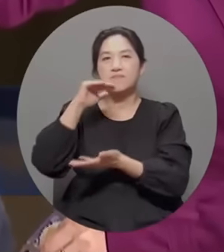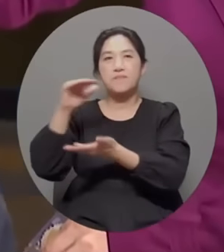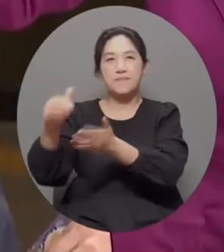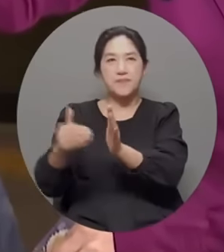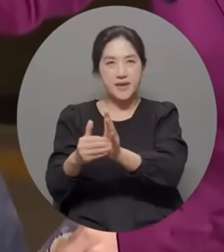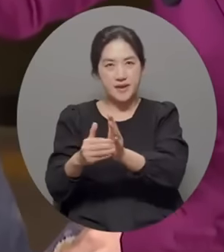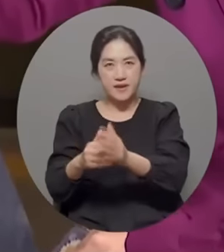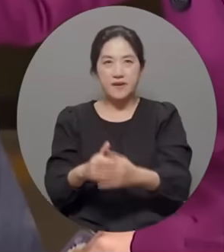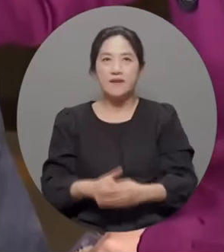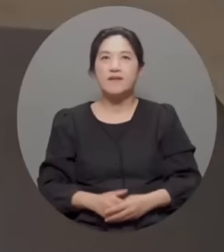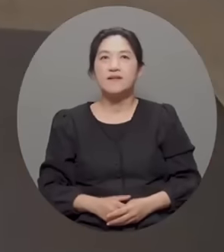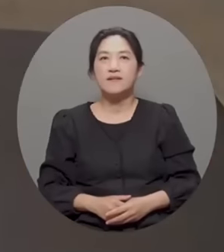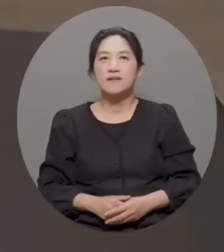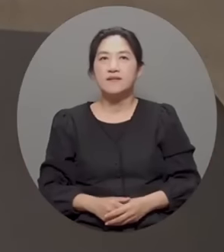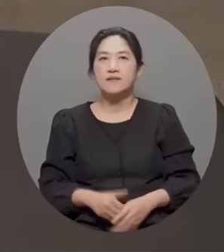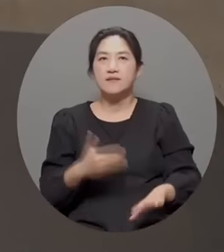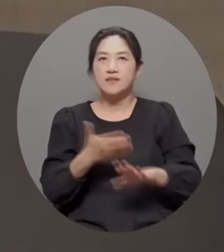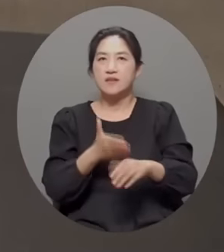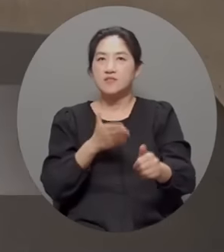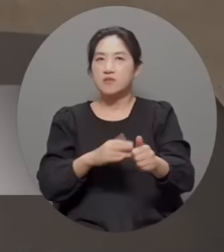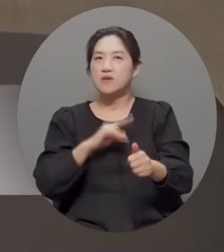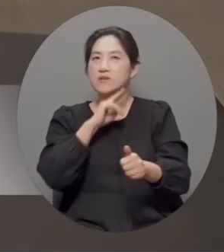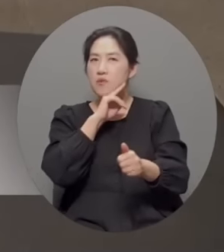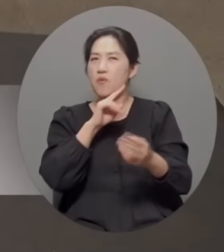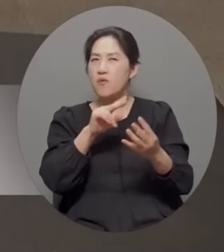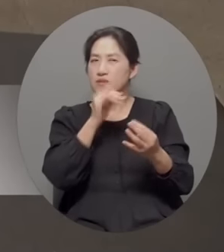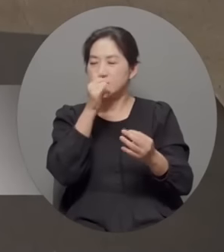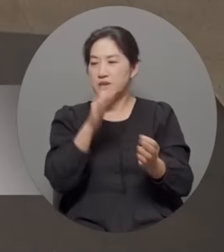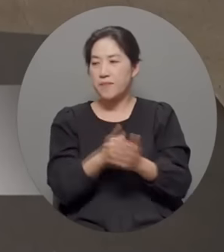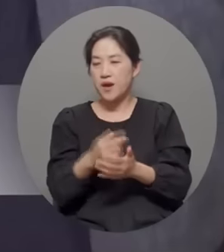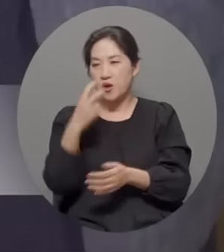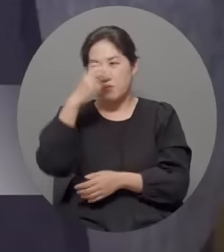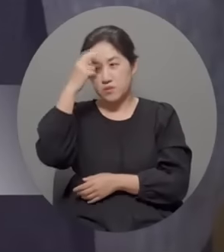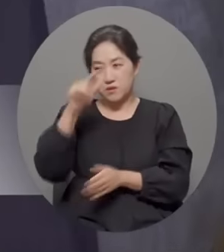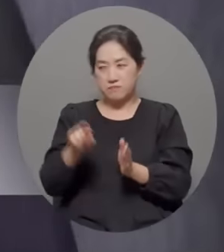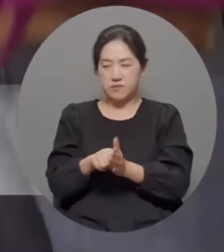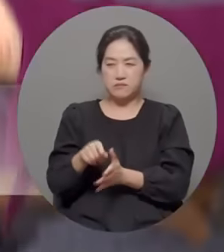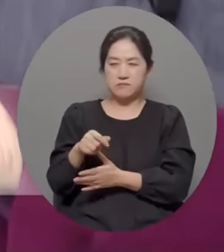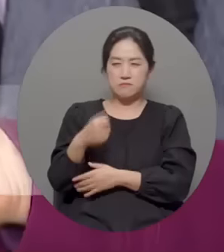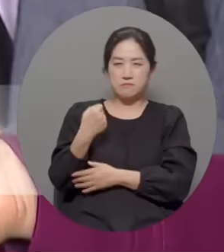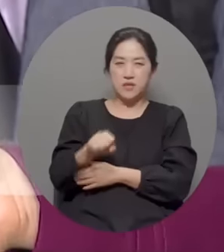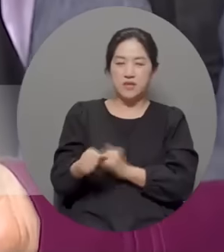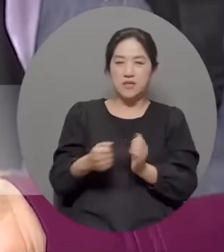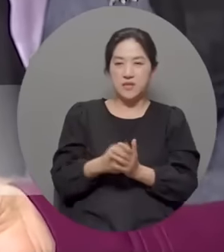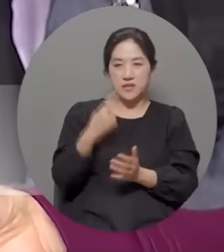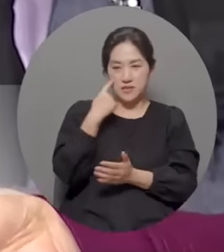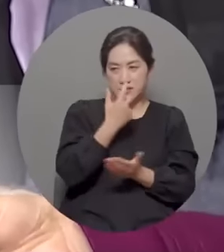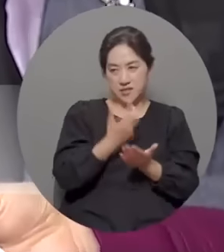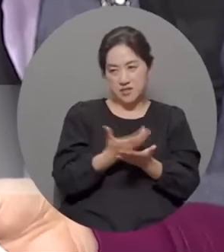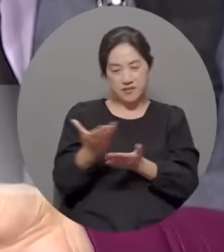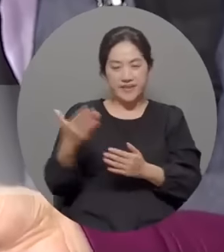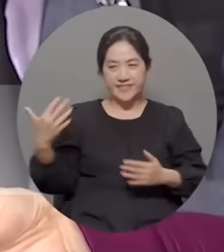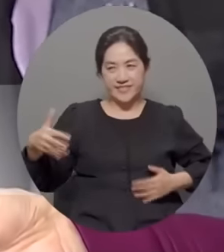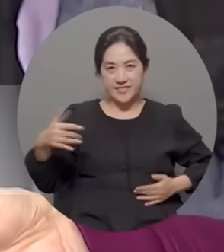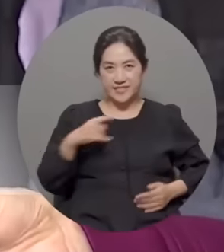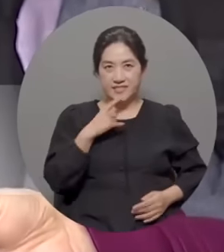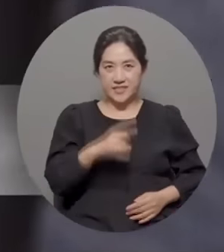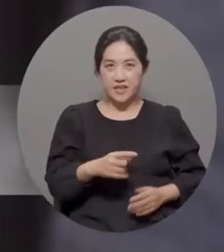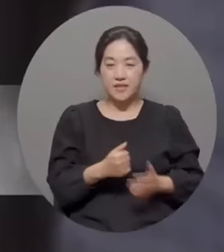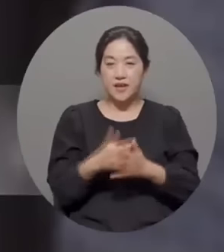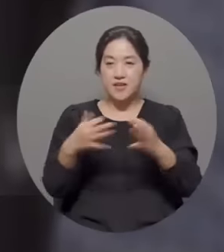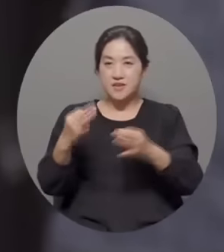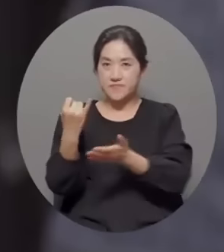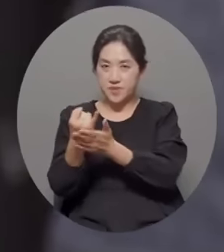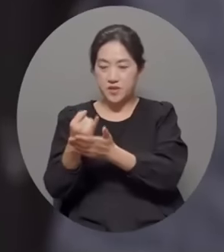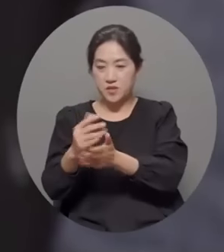얘기했는데 다른 청탁 의혹들도 있지만 검찰을 믿지 못해 입증 자료를 안 냈다고 했습니다. 김 여사